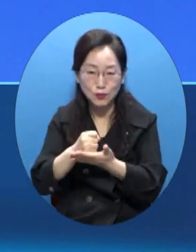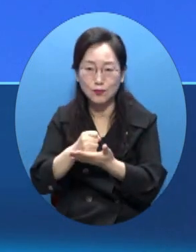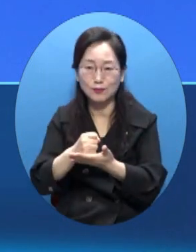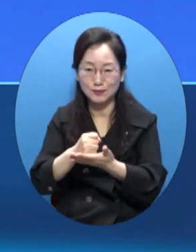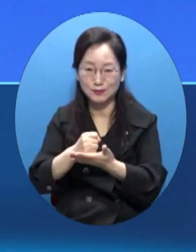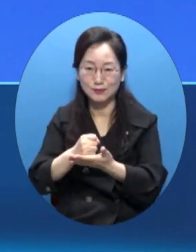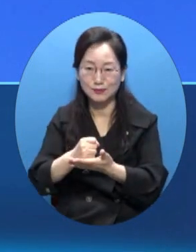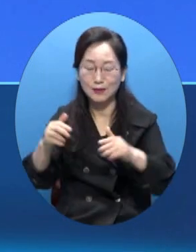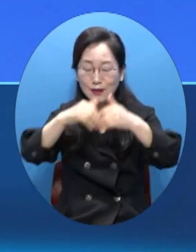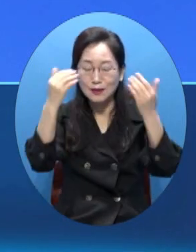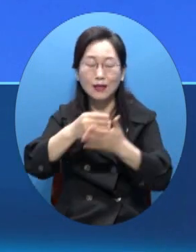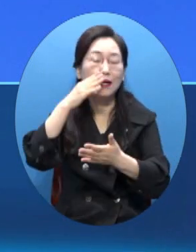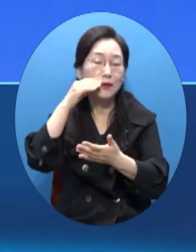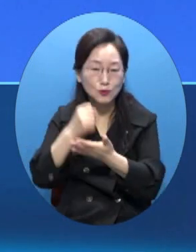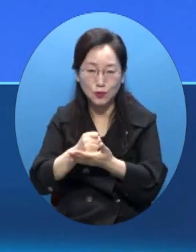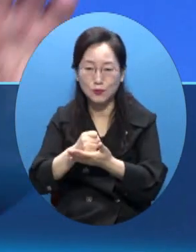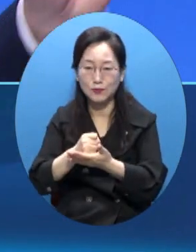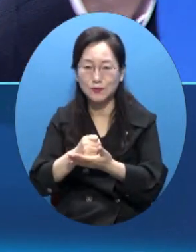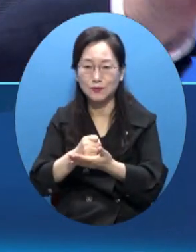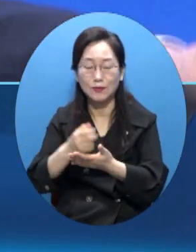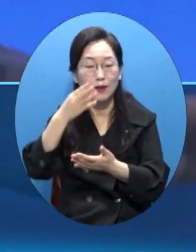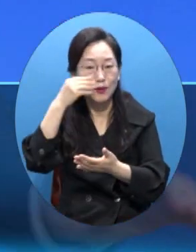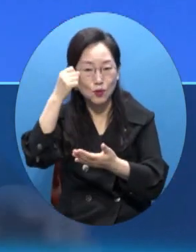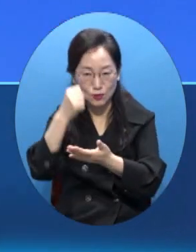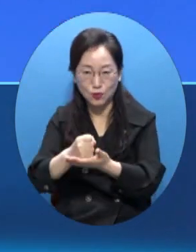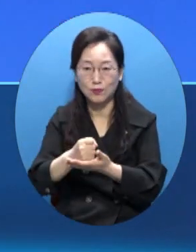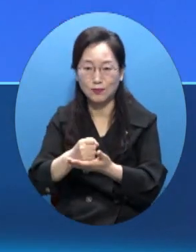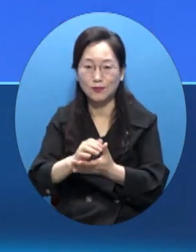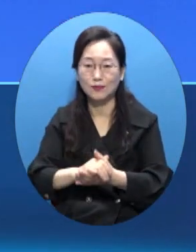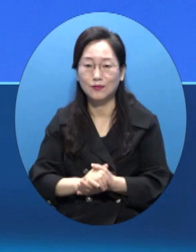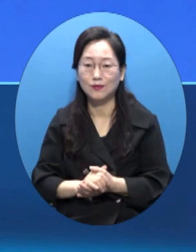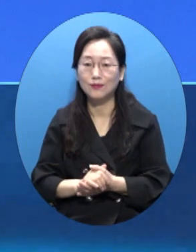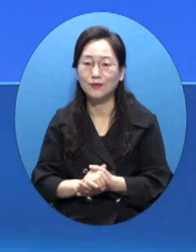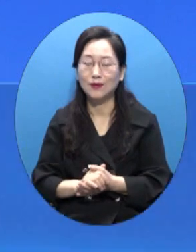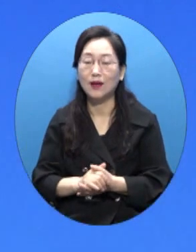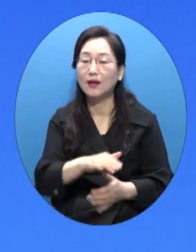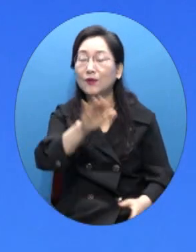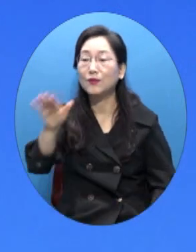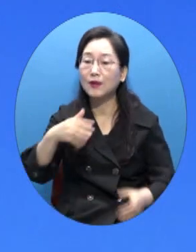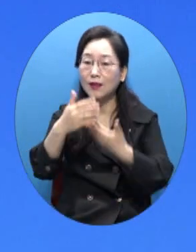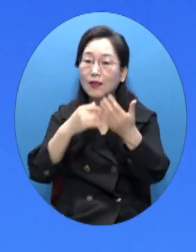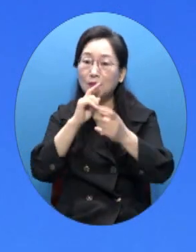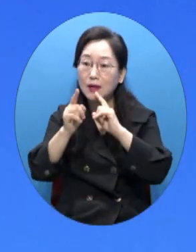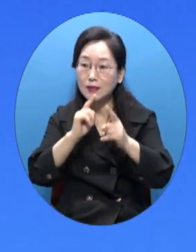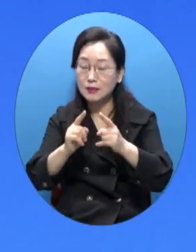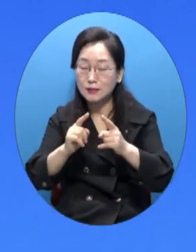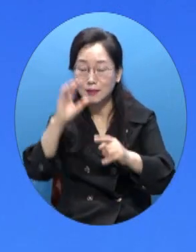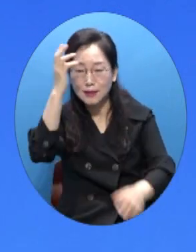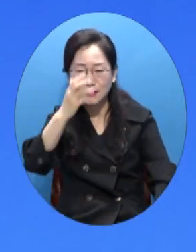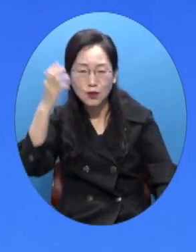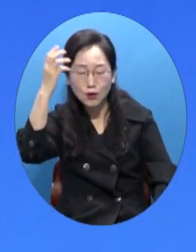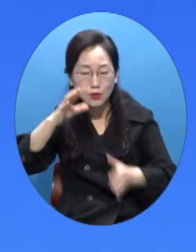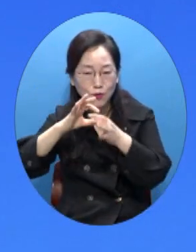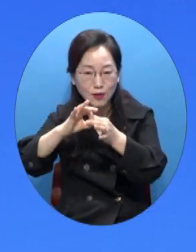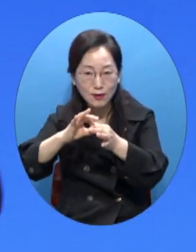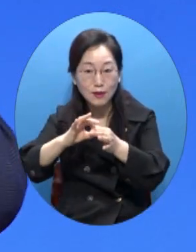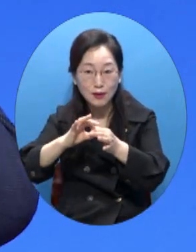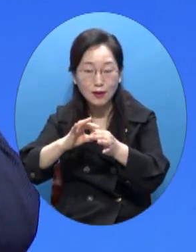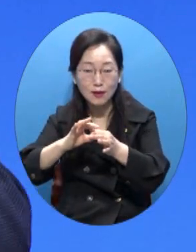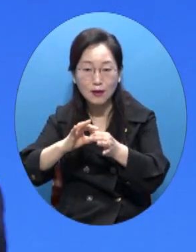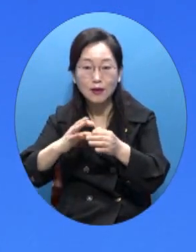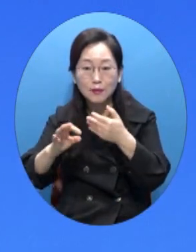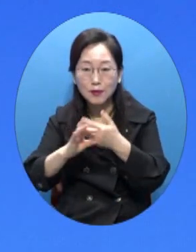형통하리로다. 형통하리로다. 형통하리로다. 우리가 말씀의 사람, 성령의 사람이 되면 우리